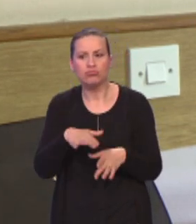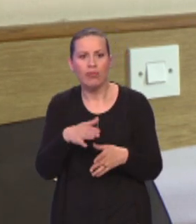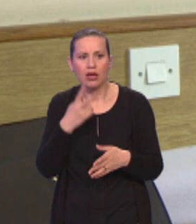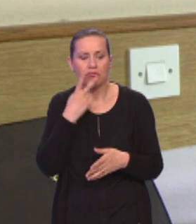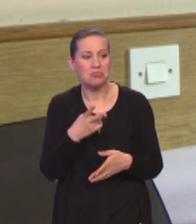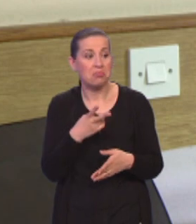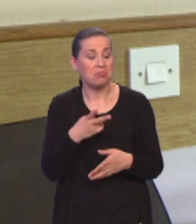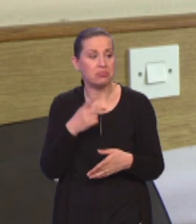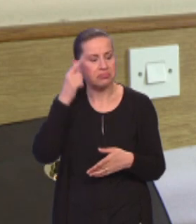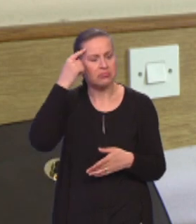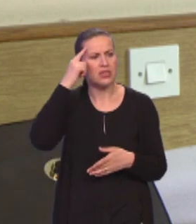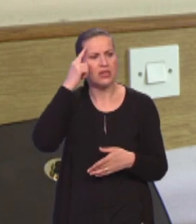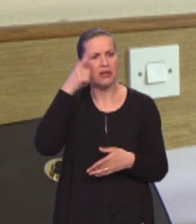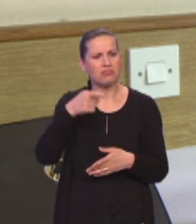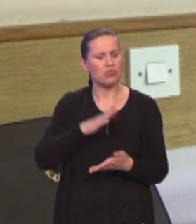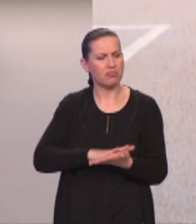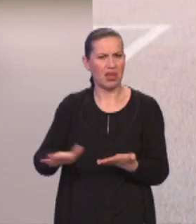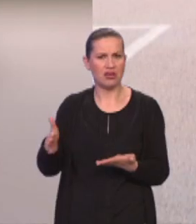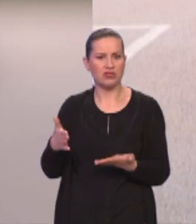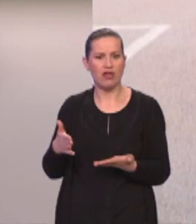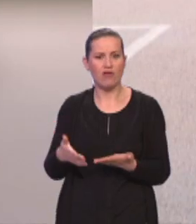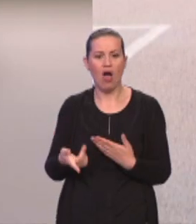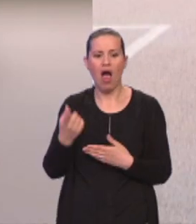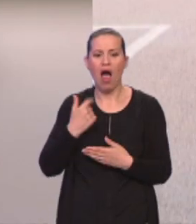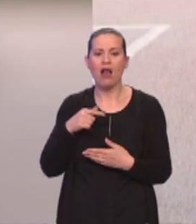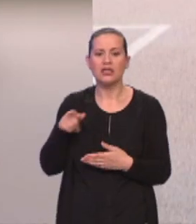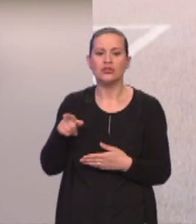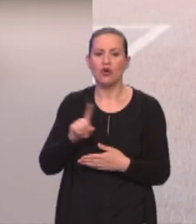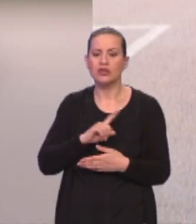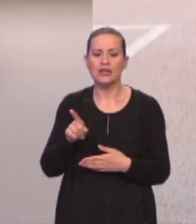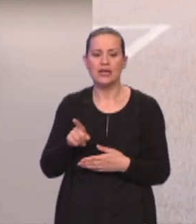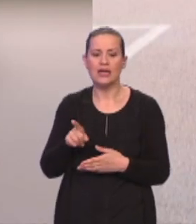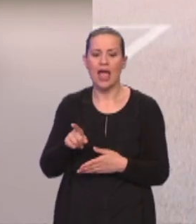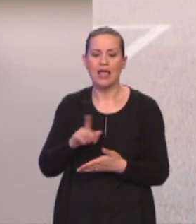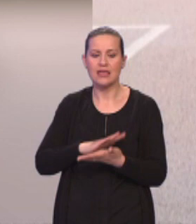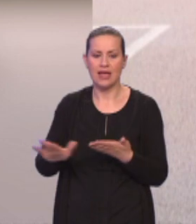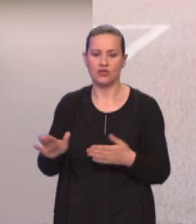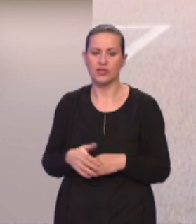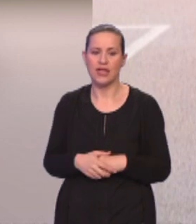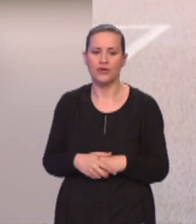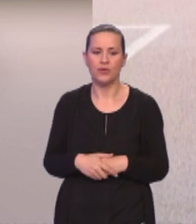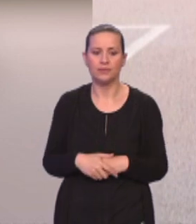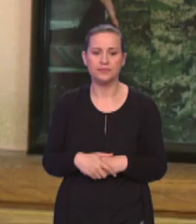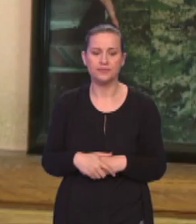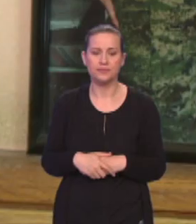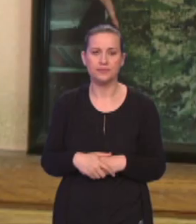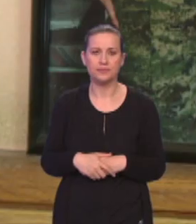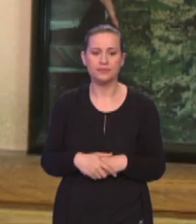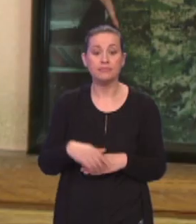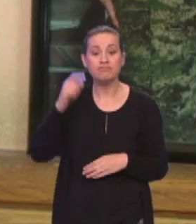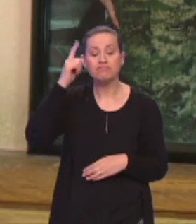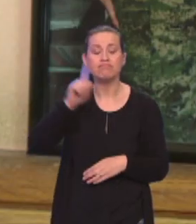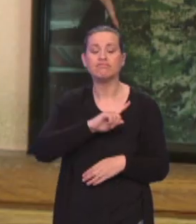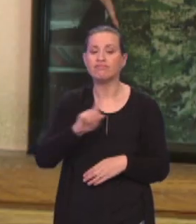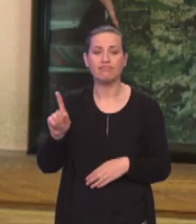čine tako jednostavne, ali to nije baš toliko jednostavno. I svjesni su da